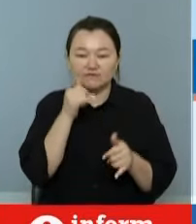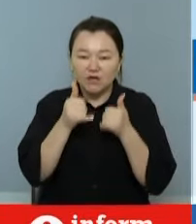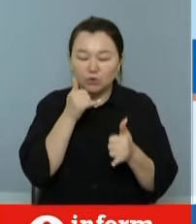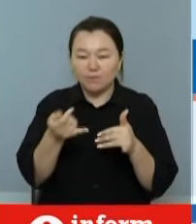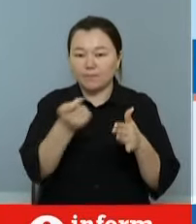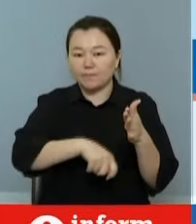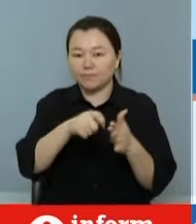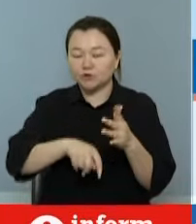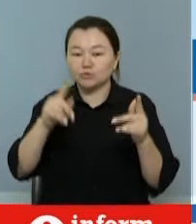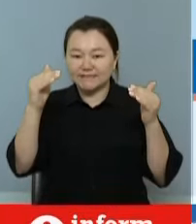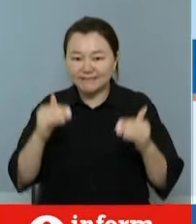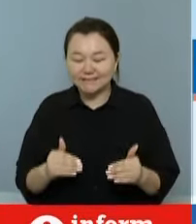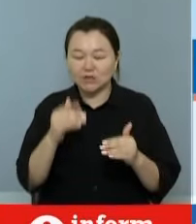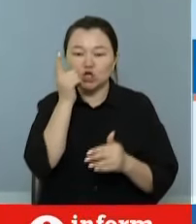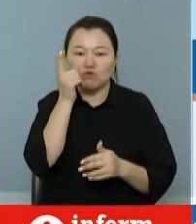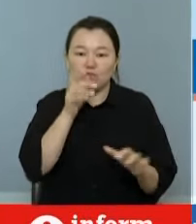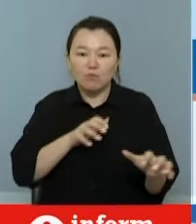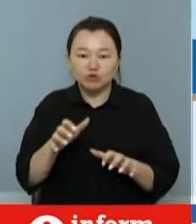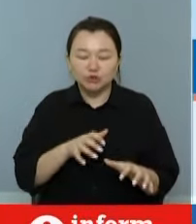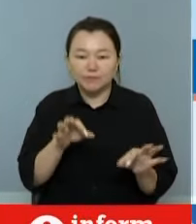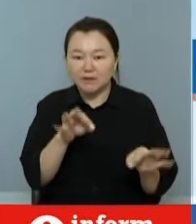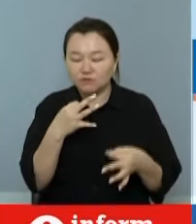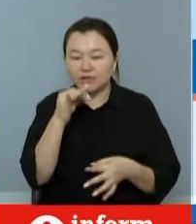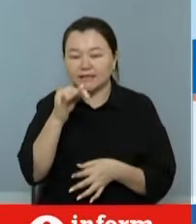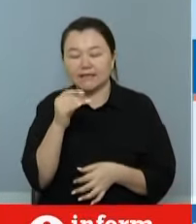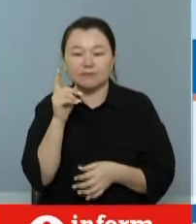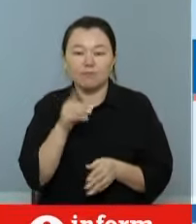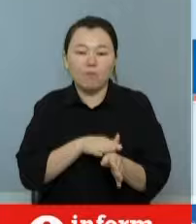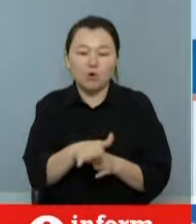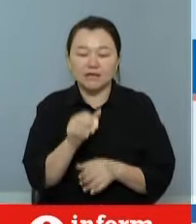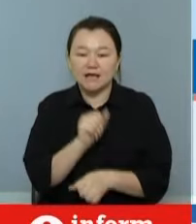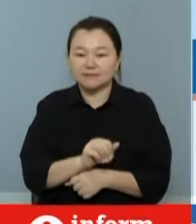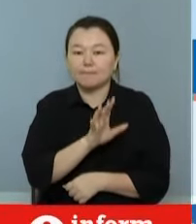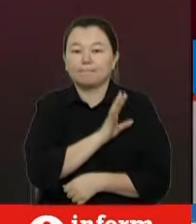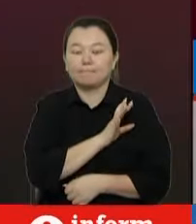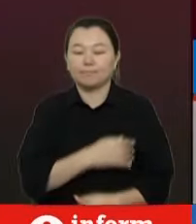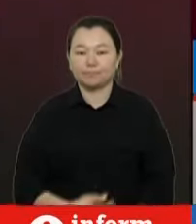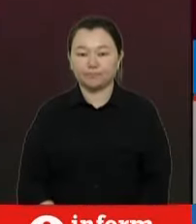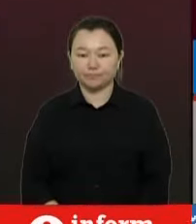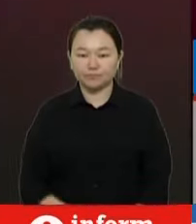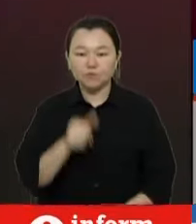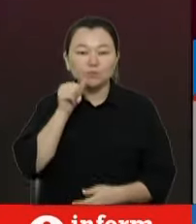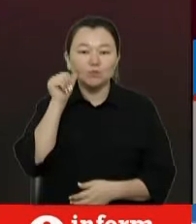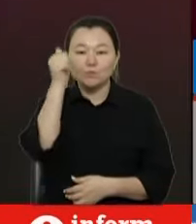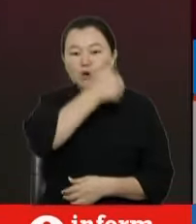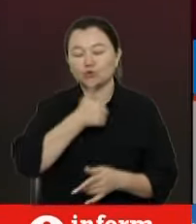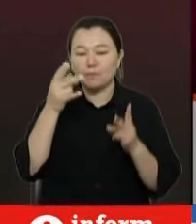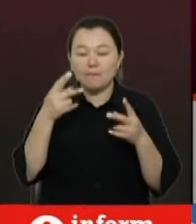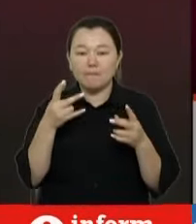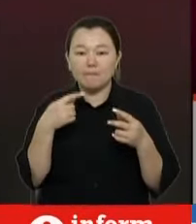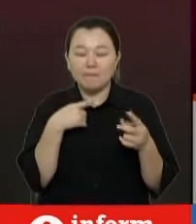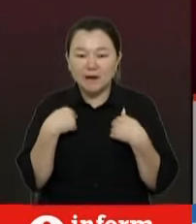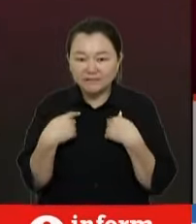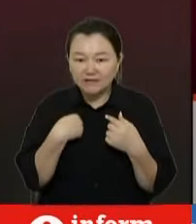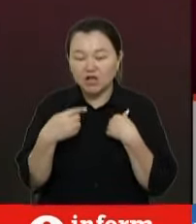не просто снизить уровень телефонных мошенничеств, но и полностью их остановить. В прошлом году пострадало более